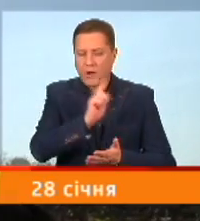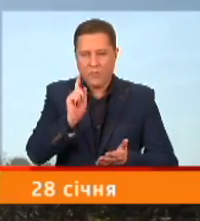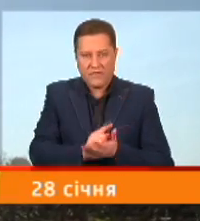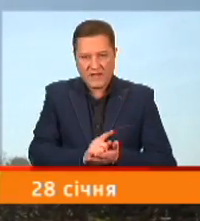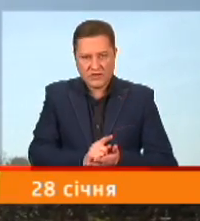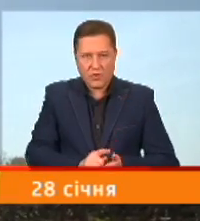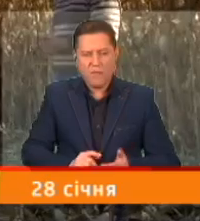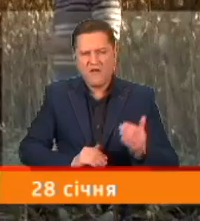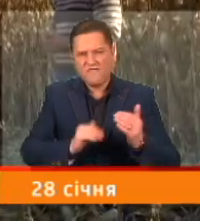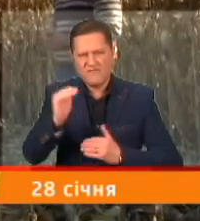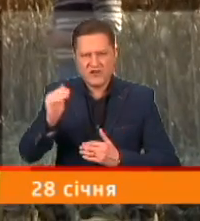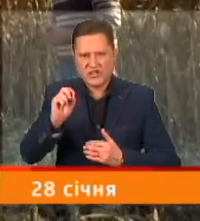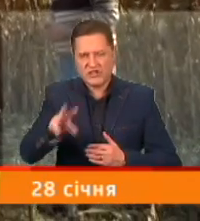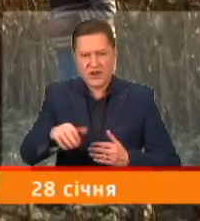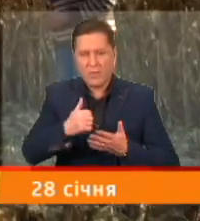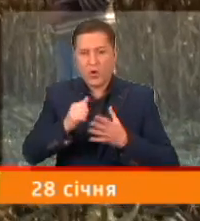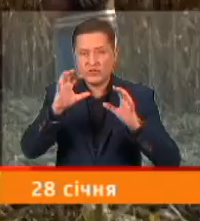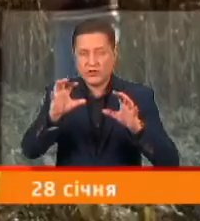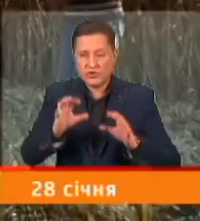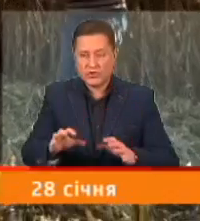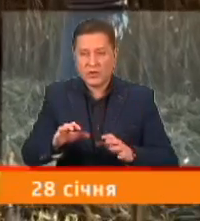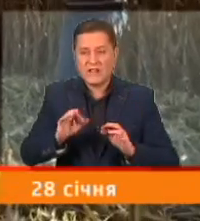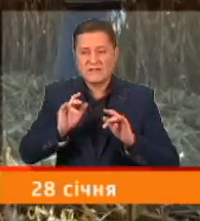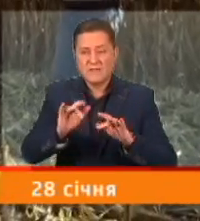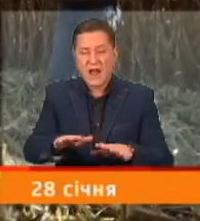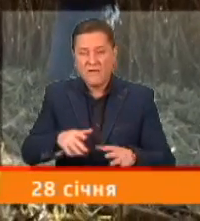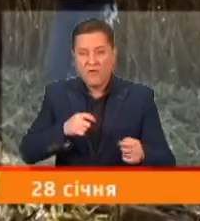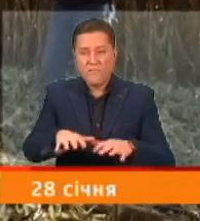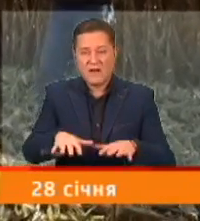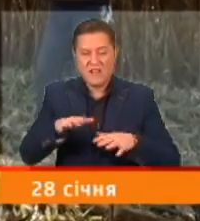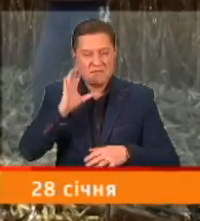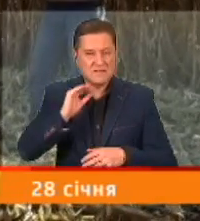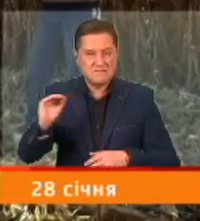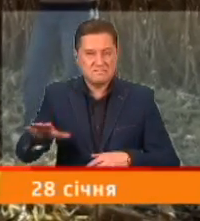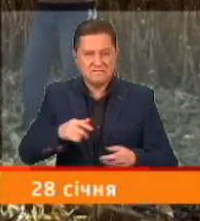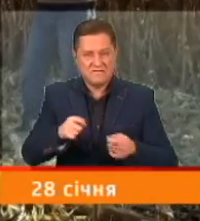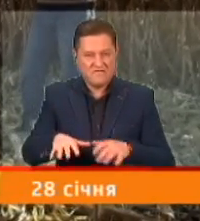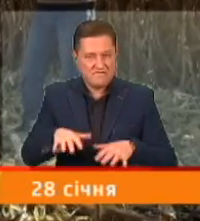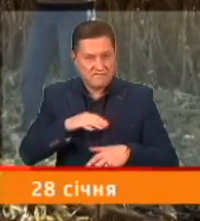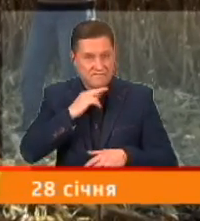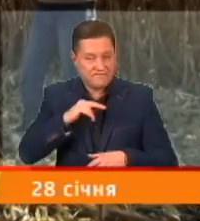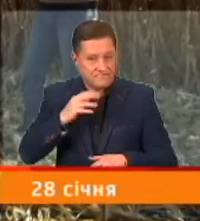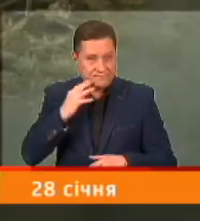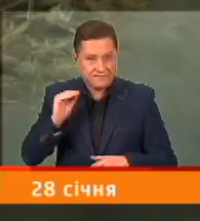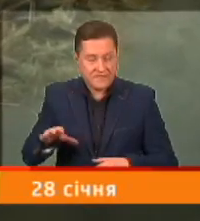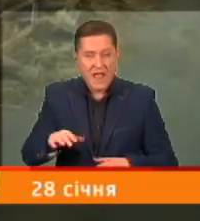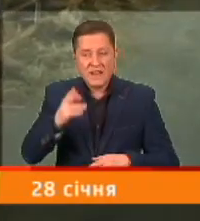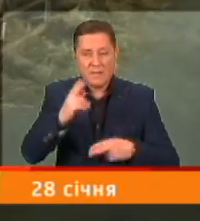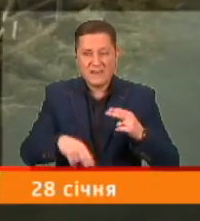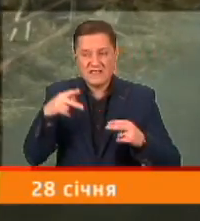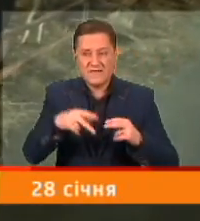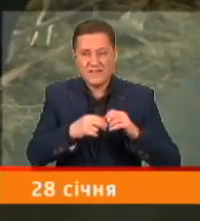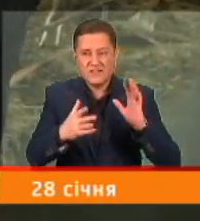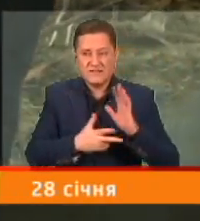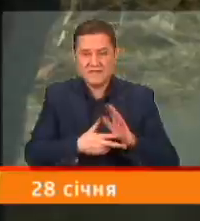стоять навіть вище за Конституцію. Але справу пана Віктора у парламенті до уваги не взяли. Навпаки, наприкінці